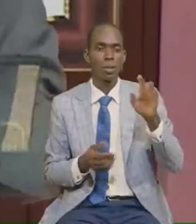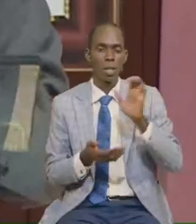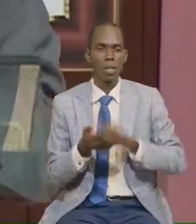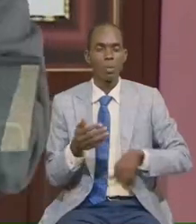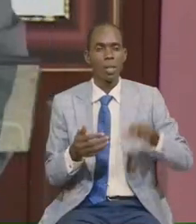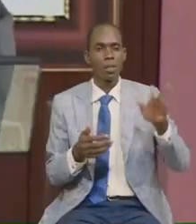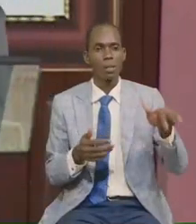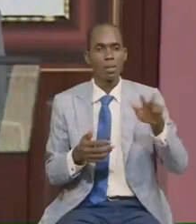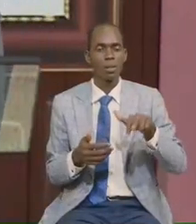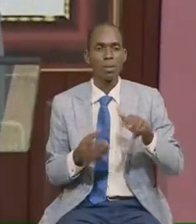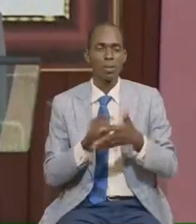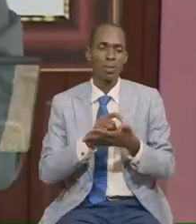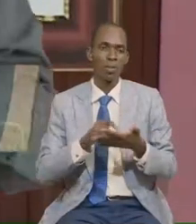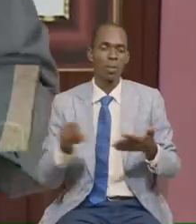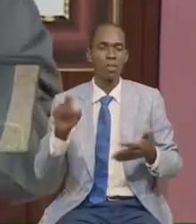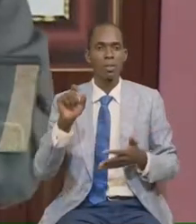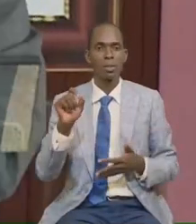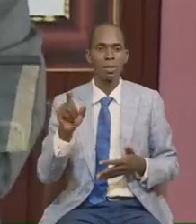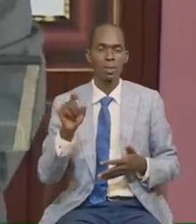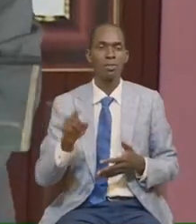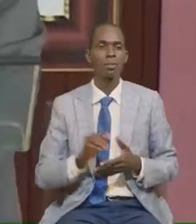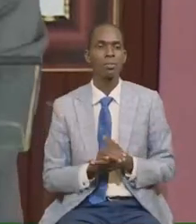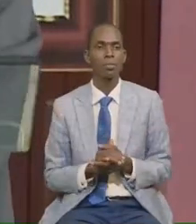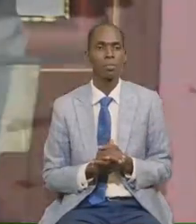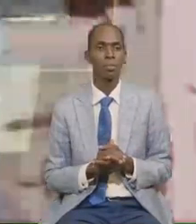nous lisons à part du verset 11